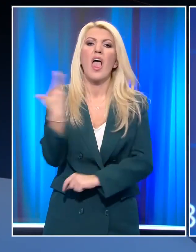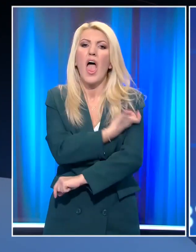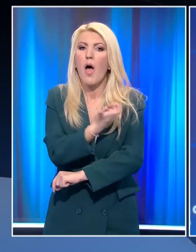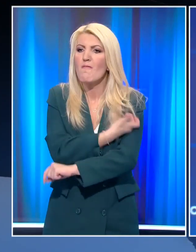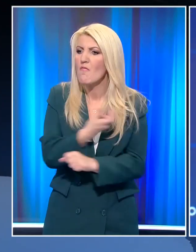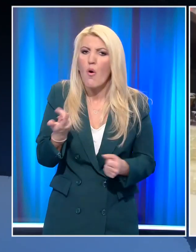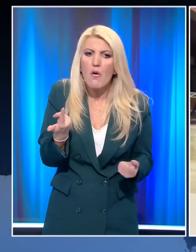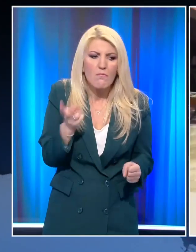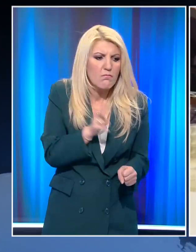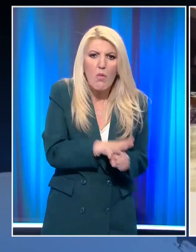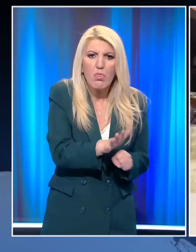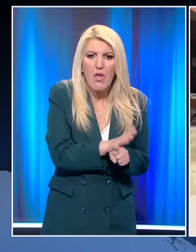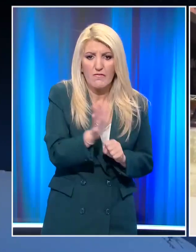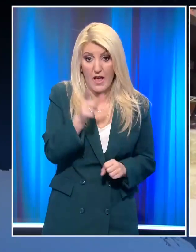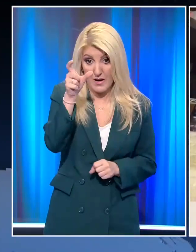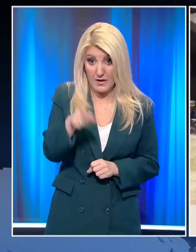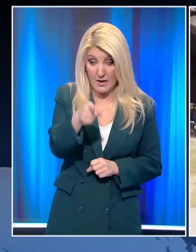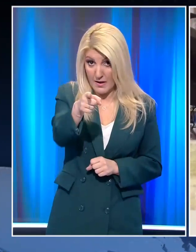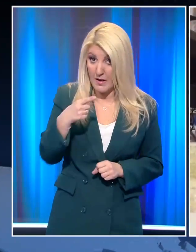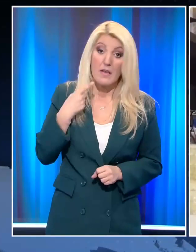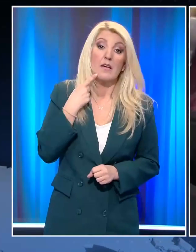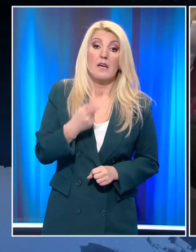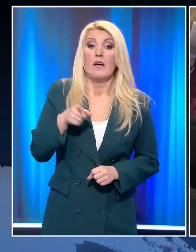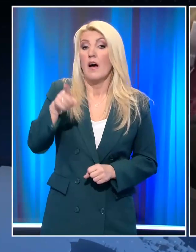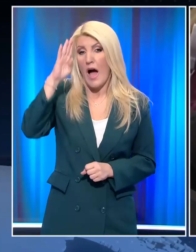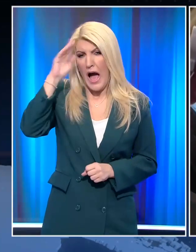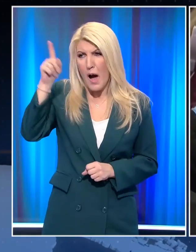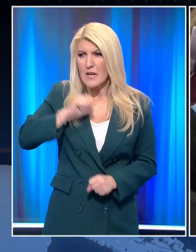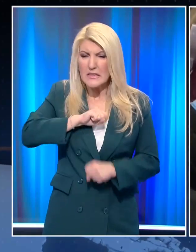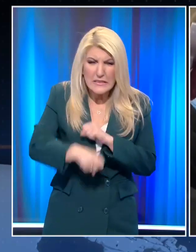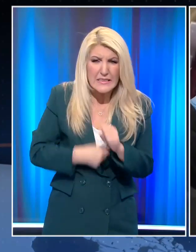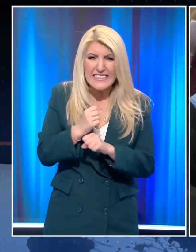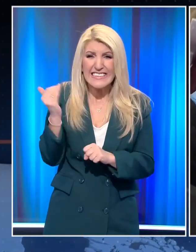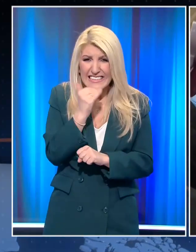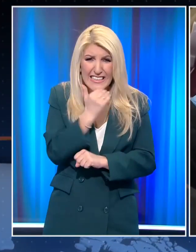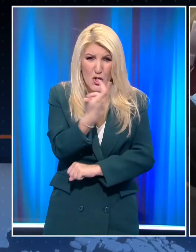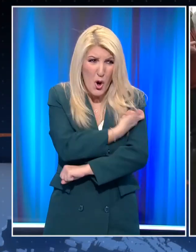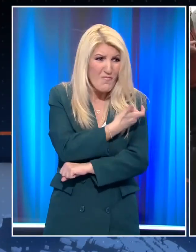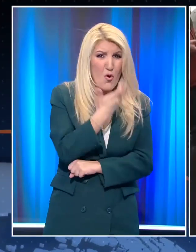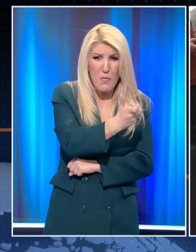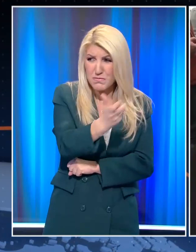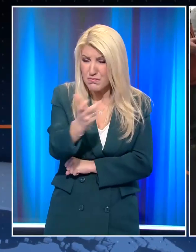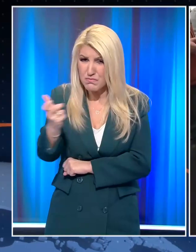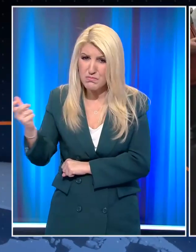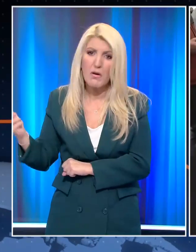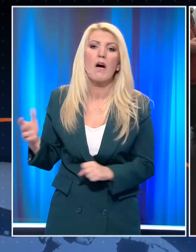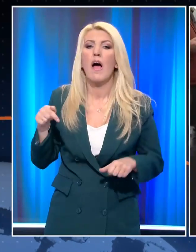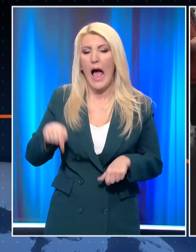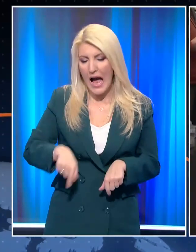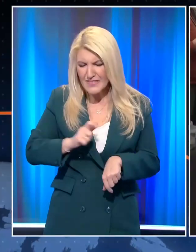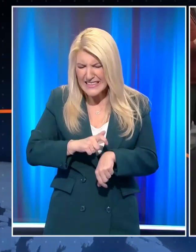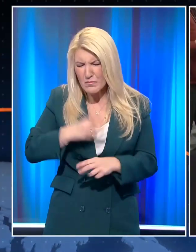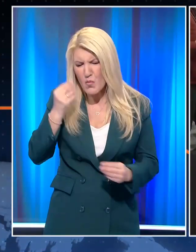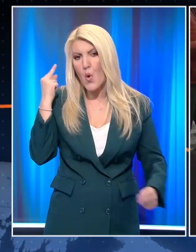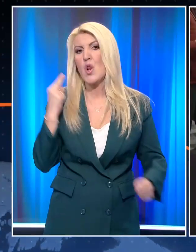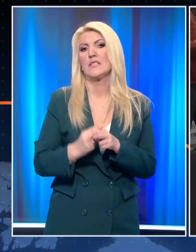προβλήματα. Ο αγώνας δρόμου για τους εμβολιασμούς στις Ηνωμένες Πολιτείες είναι πιο κρίσιμος από ποτέ. Φαίνεται όμως πως οι